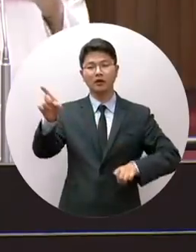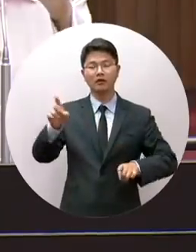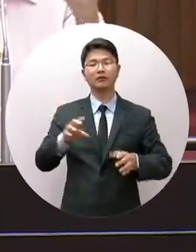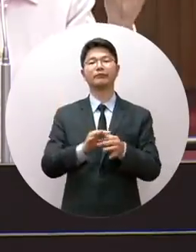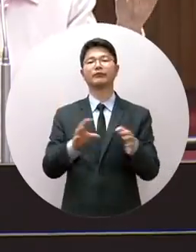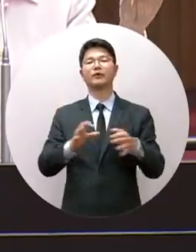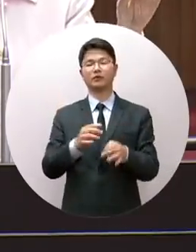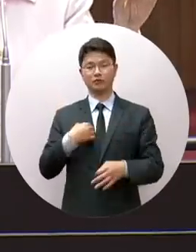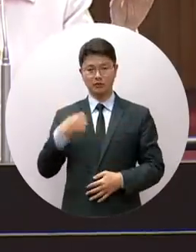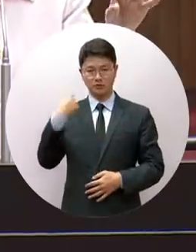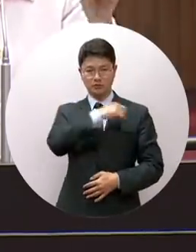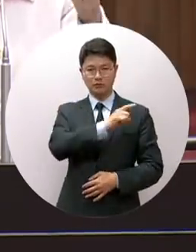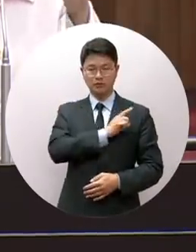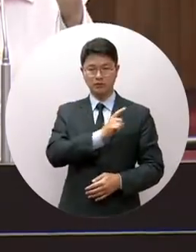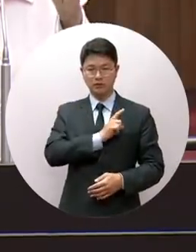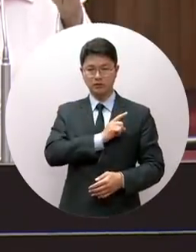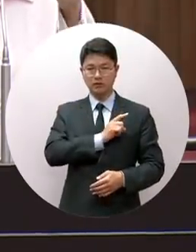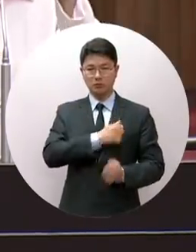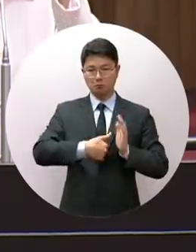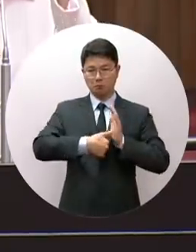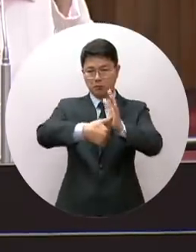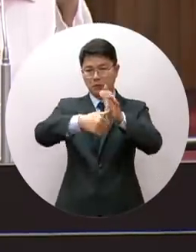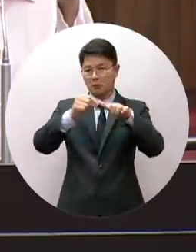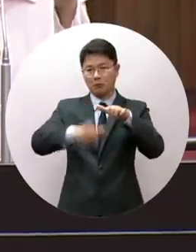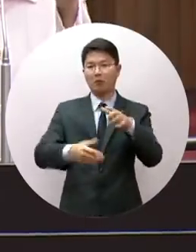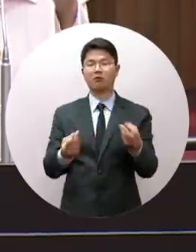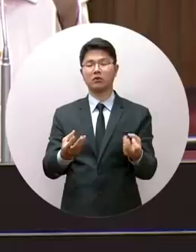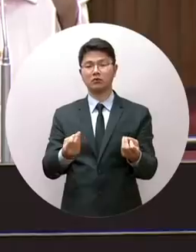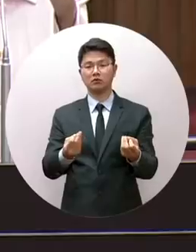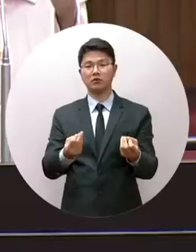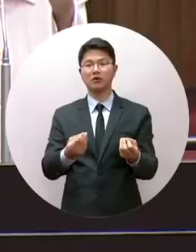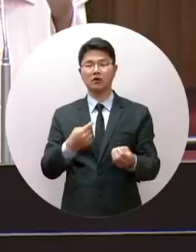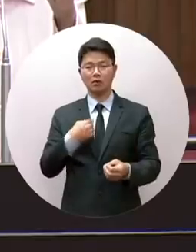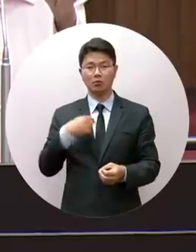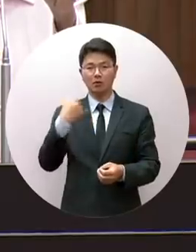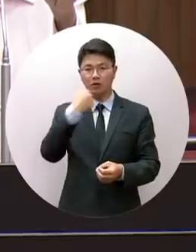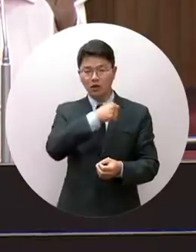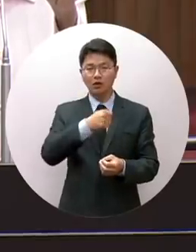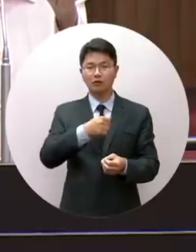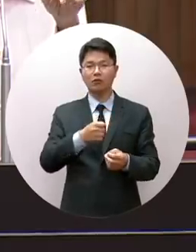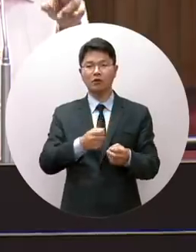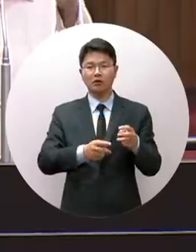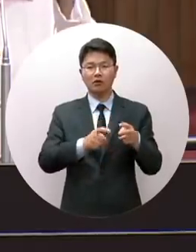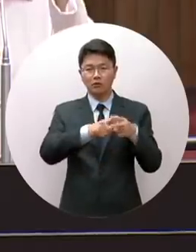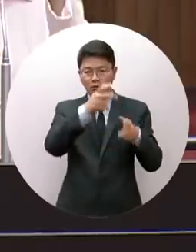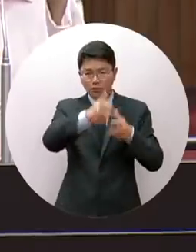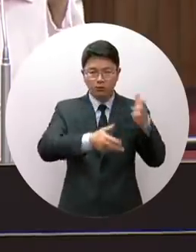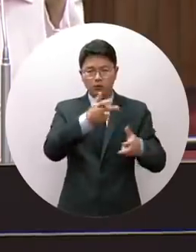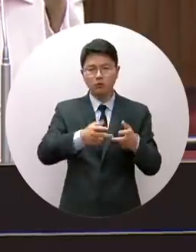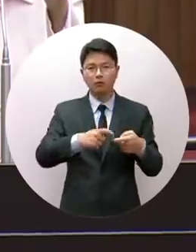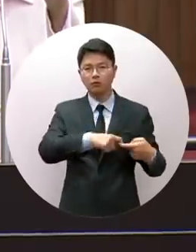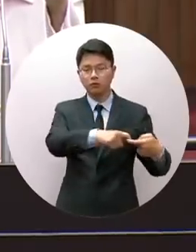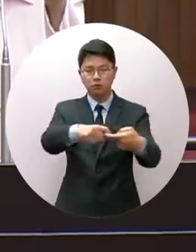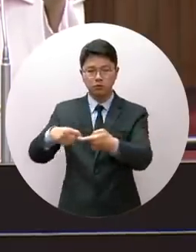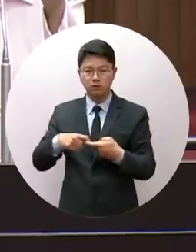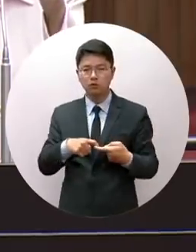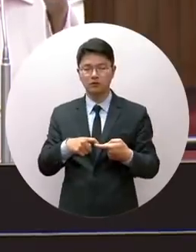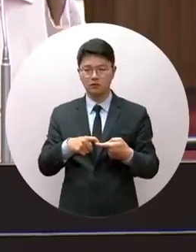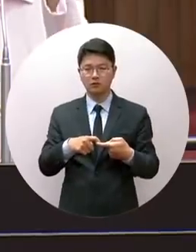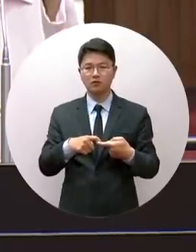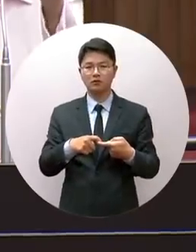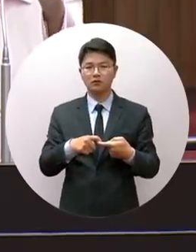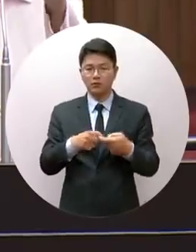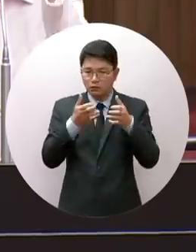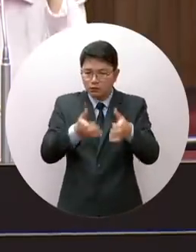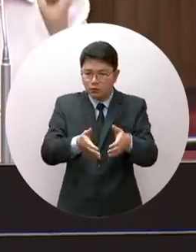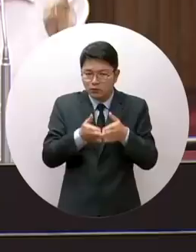常常没有自己的品牌，但是台湾在整个生产链占着关键